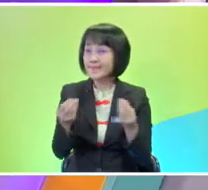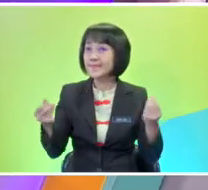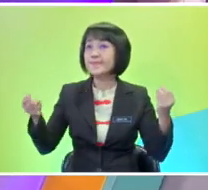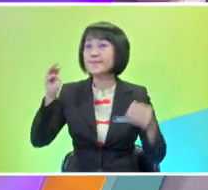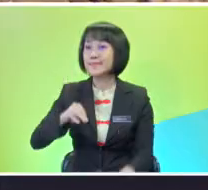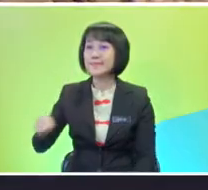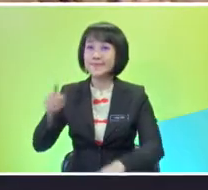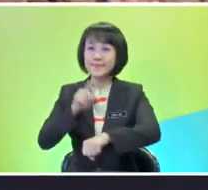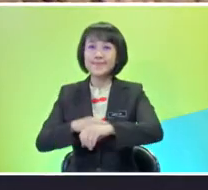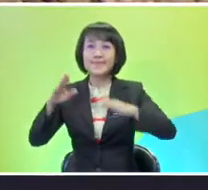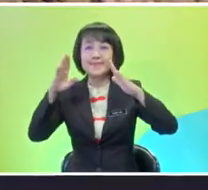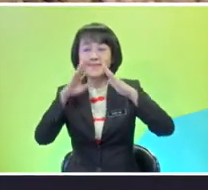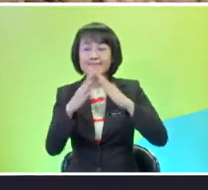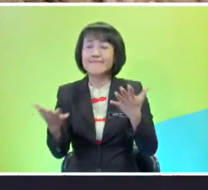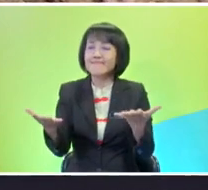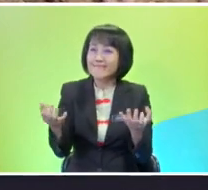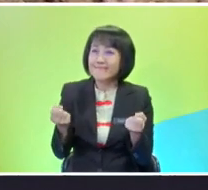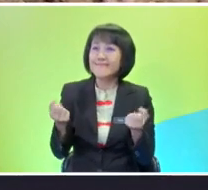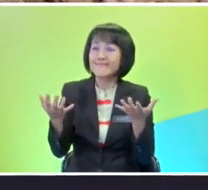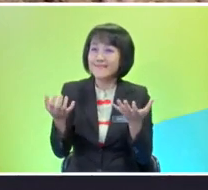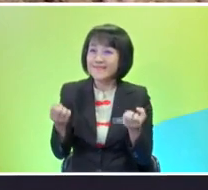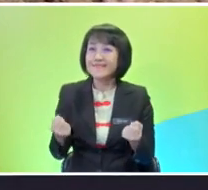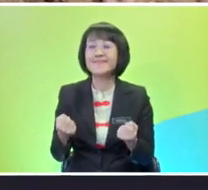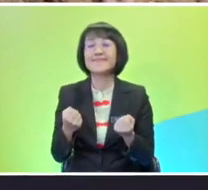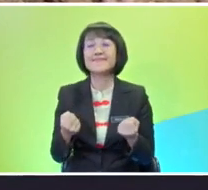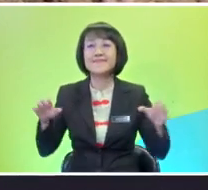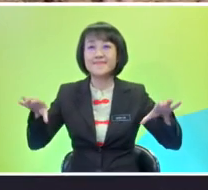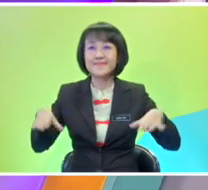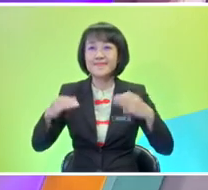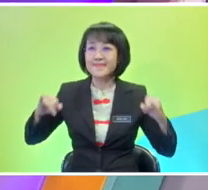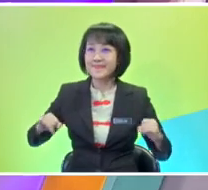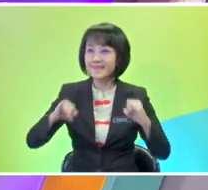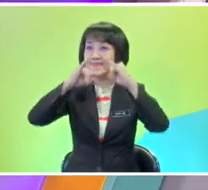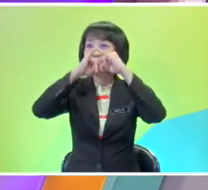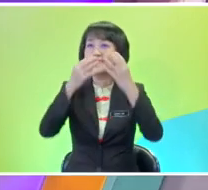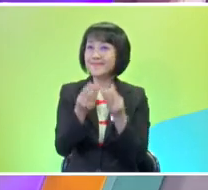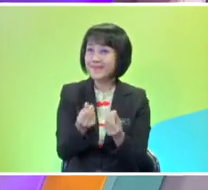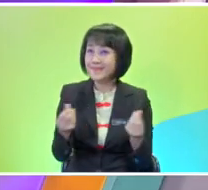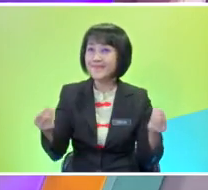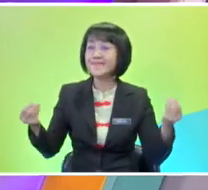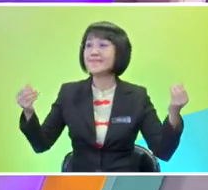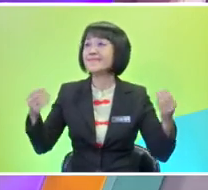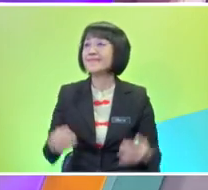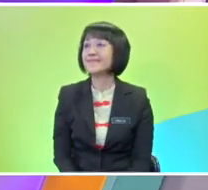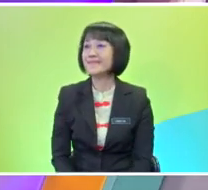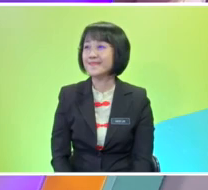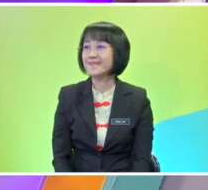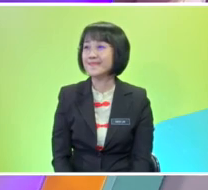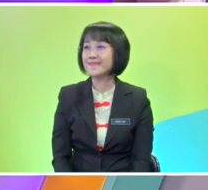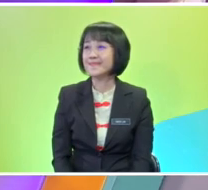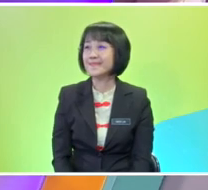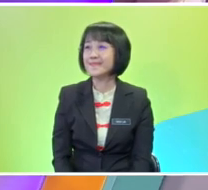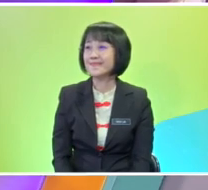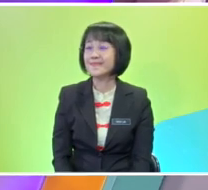mesti Tak sabar dan tak tunggu-tunggu kita nak buat istana pasir Oke Kak mirada sedia